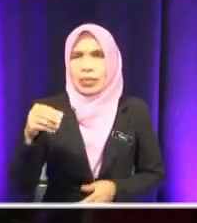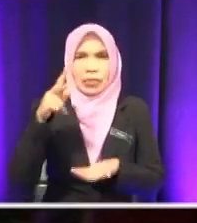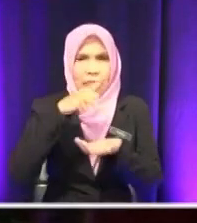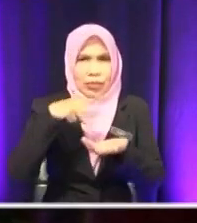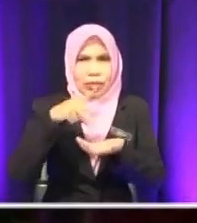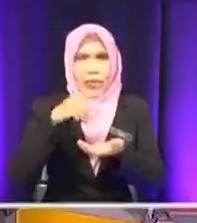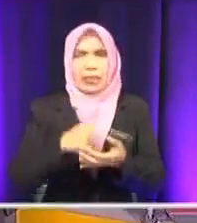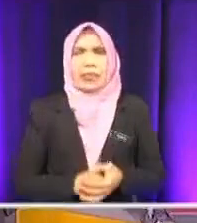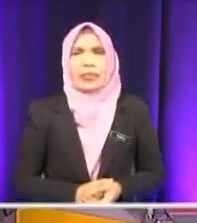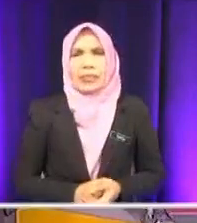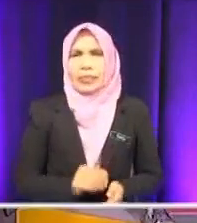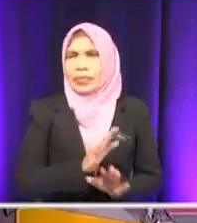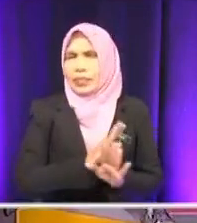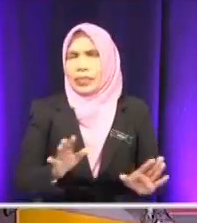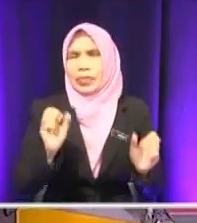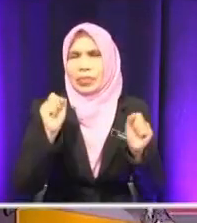boleh